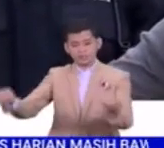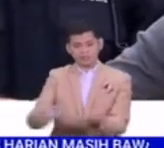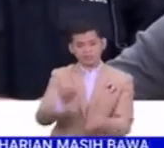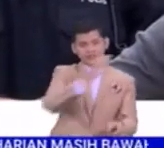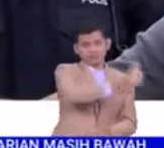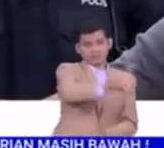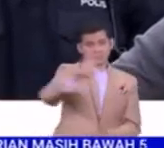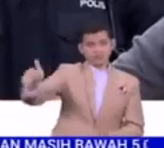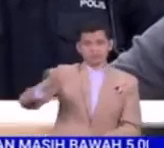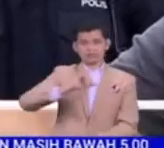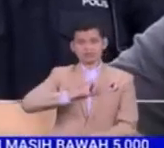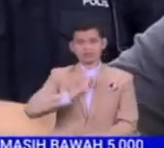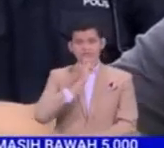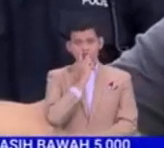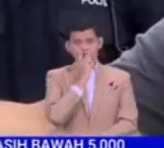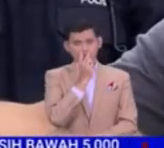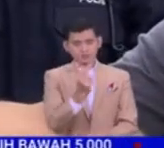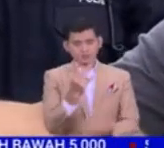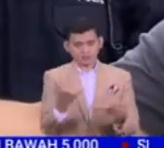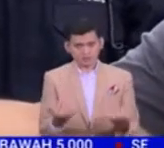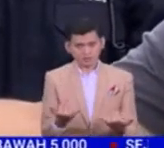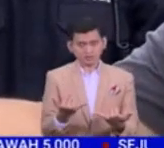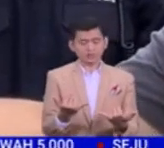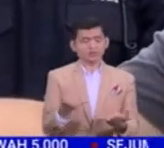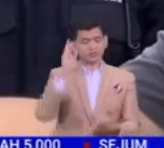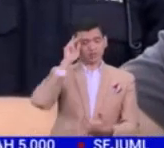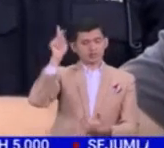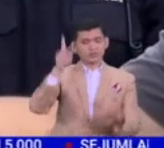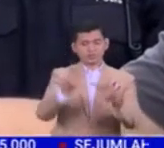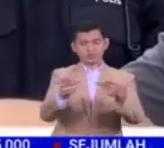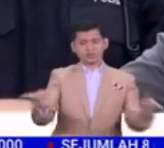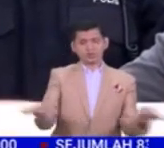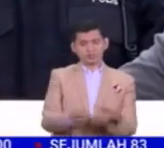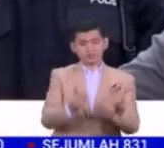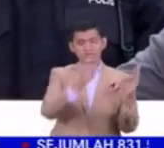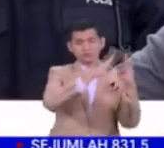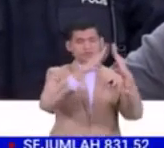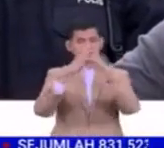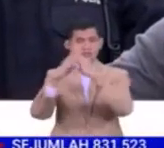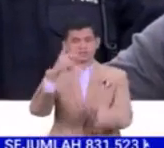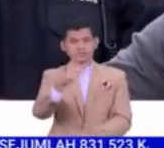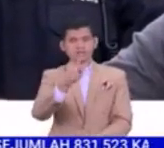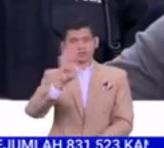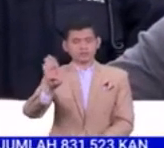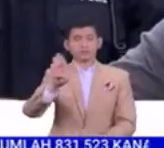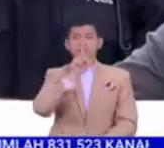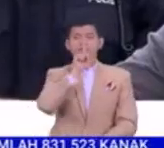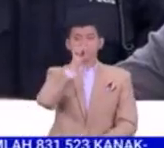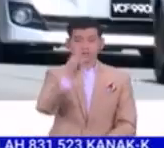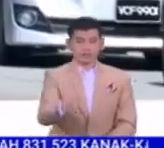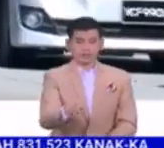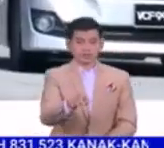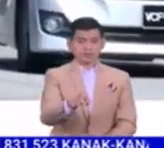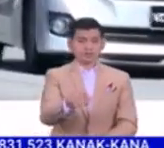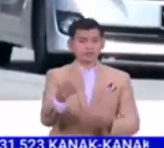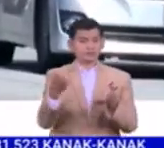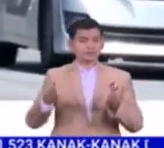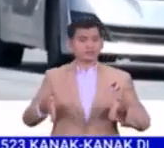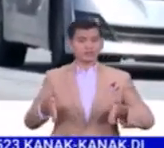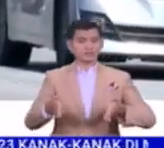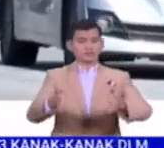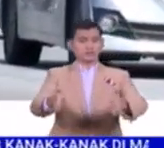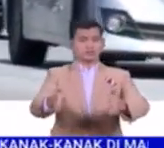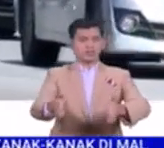dapati di negeri Kelantan untuk di kawasan bandar Kota Baru sebenarnya keadaan trafik semakin kata menuju ke